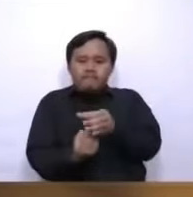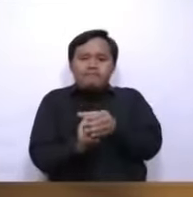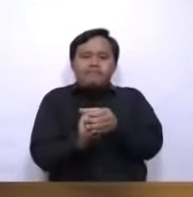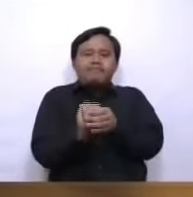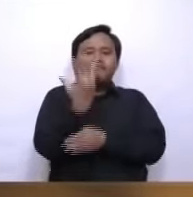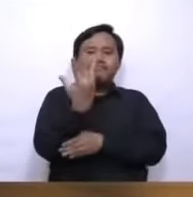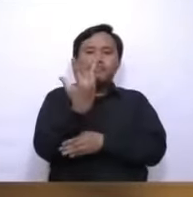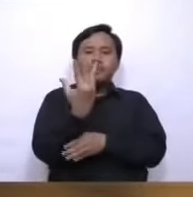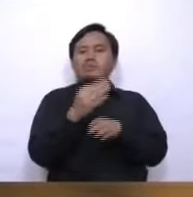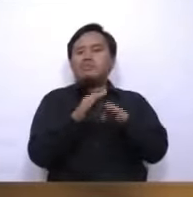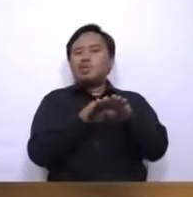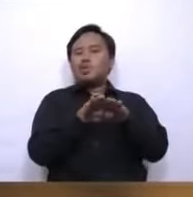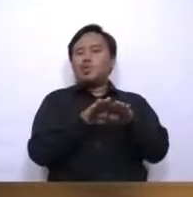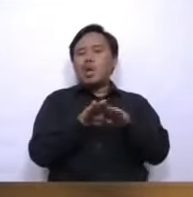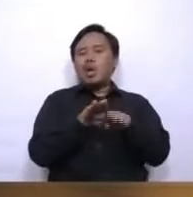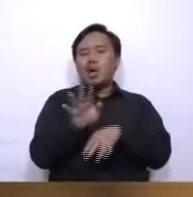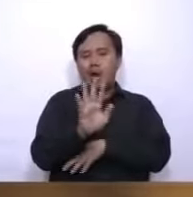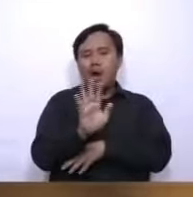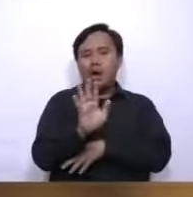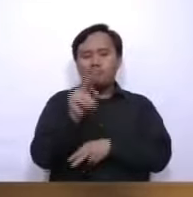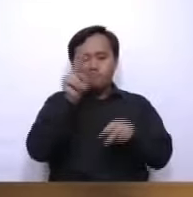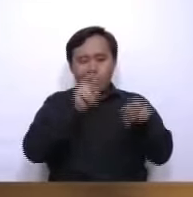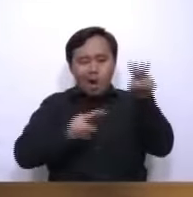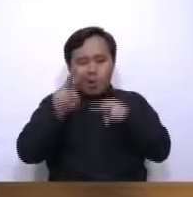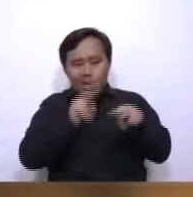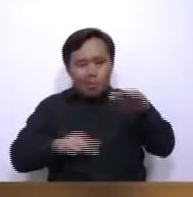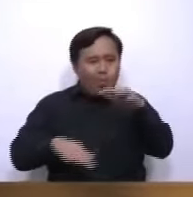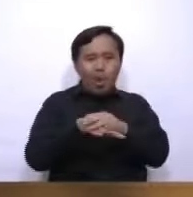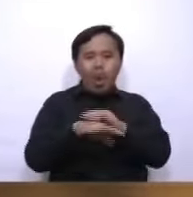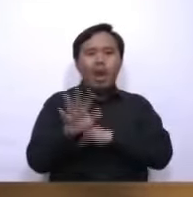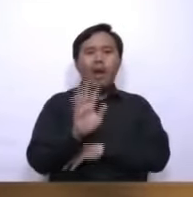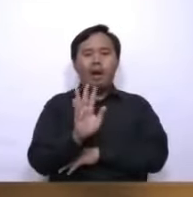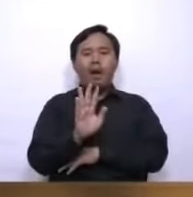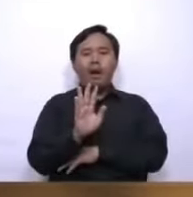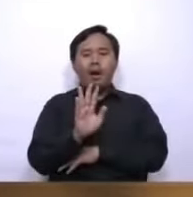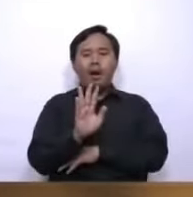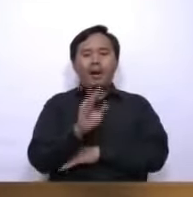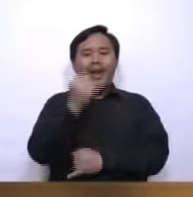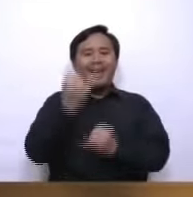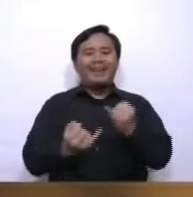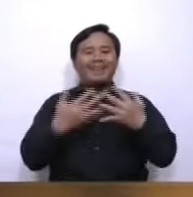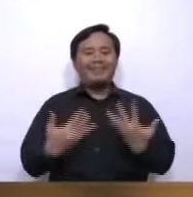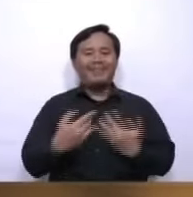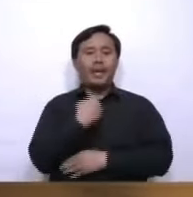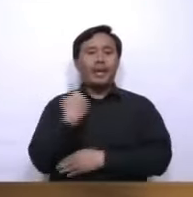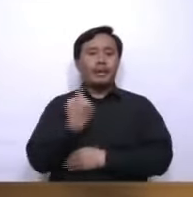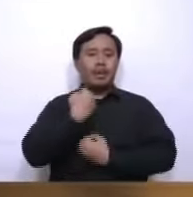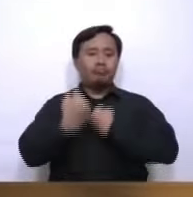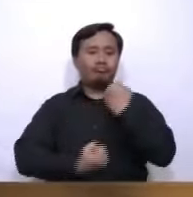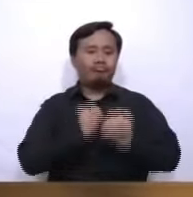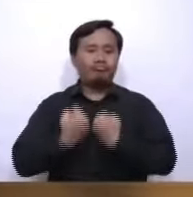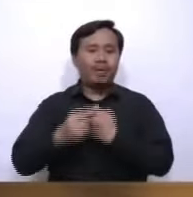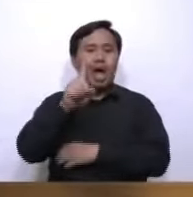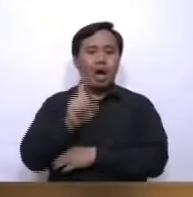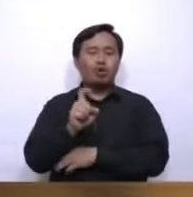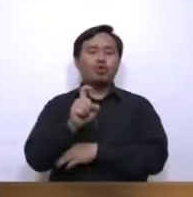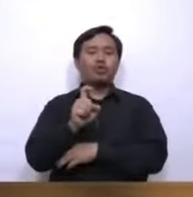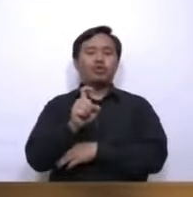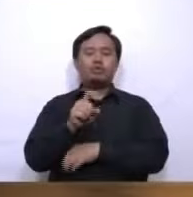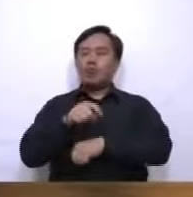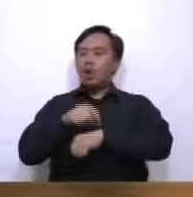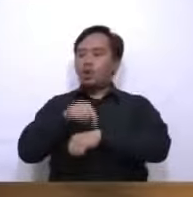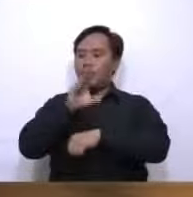tidak dalam sesuatu yang pengawasan yang utuh, sehingga apa yang kita lakukan harus menjadi sesuatu baik, yang terbaik